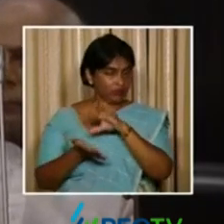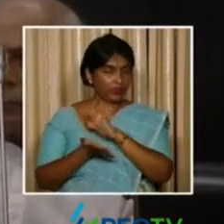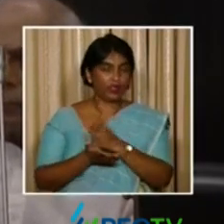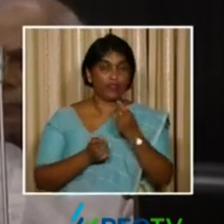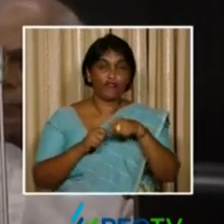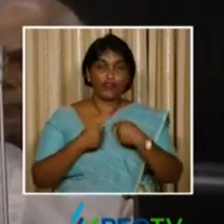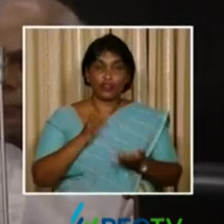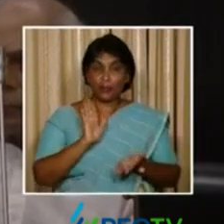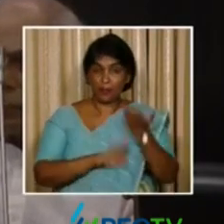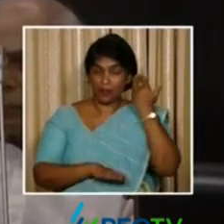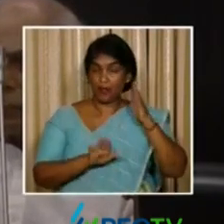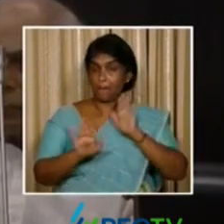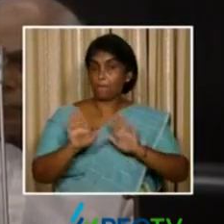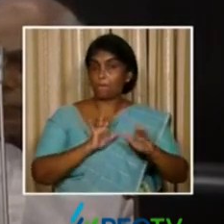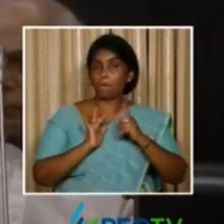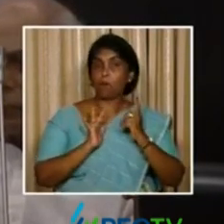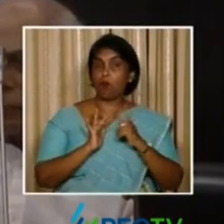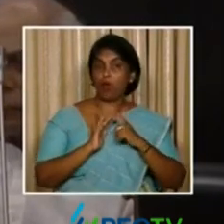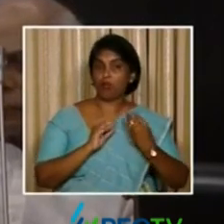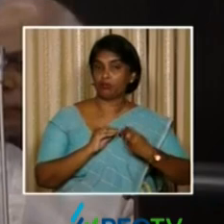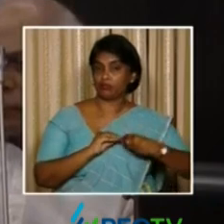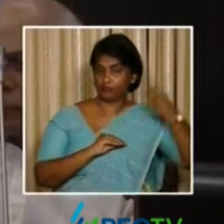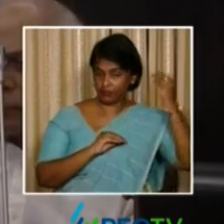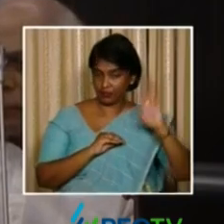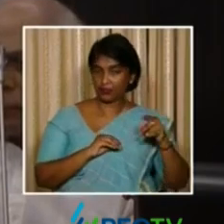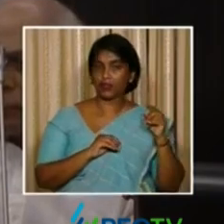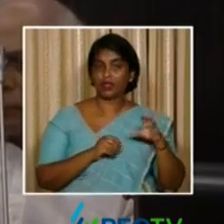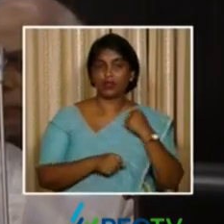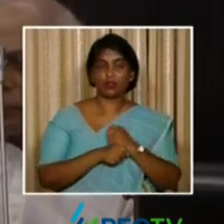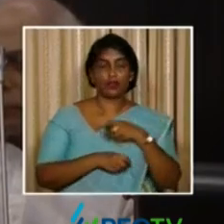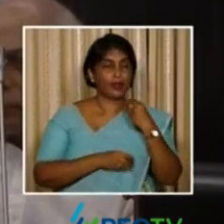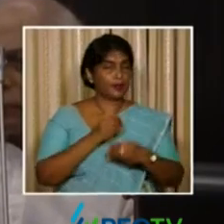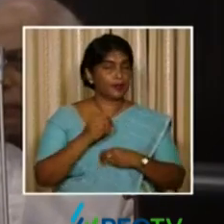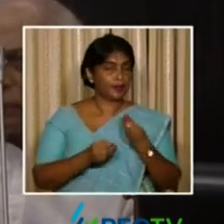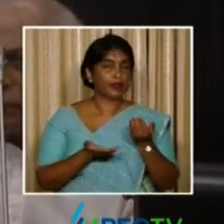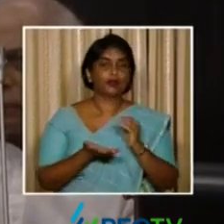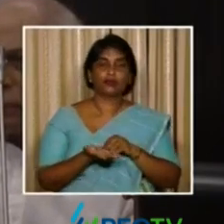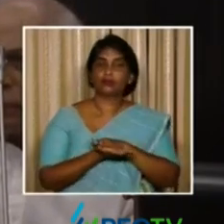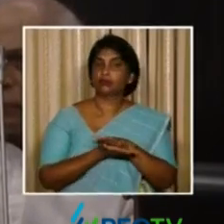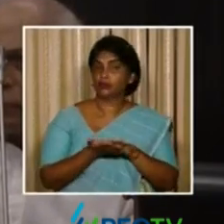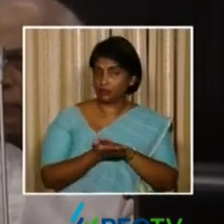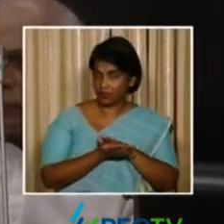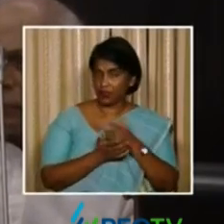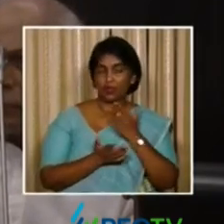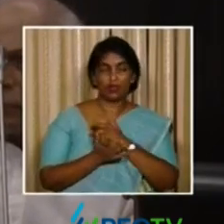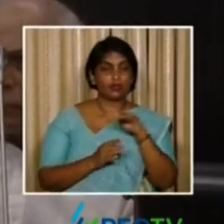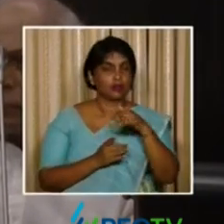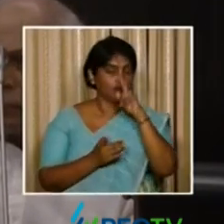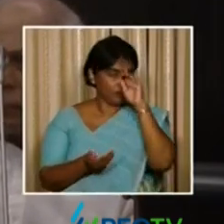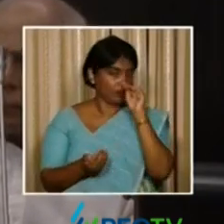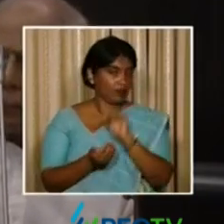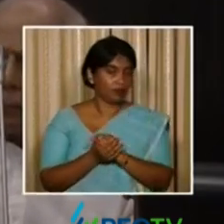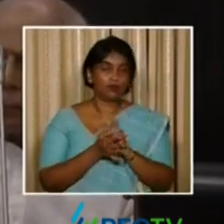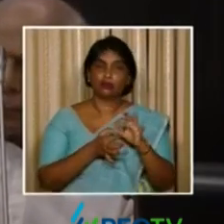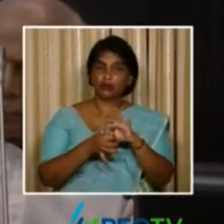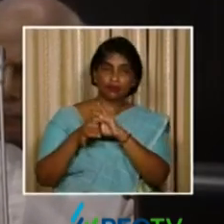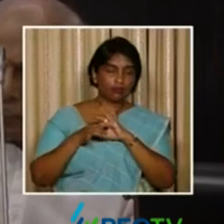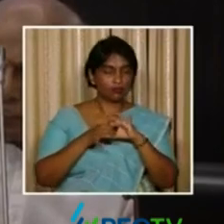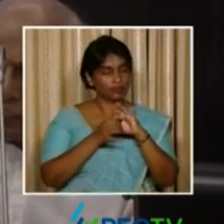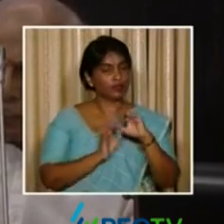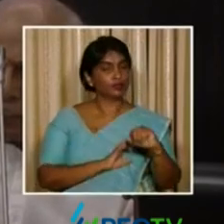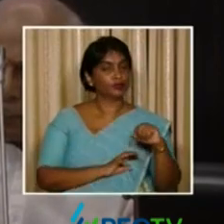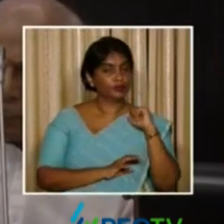அத்துடன் சீன எக்ஸிம் வங்கியிடமிருந்து நிதி உறுதிக்கான கடிதம் நேற்றிரவு அரசாங்கத்திற்கு கிடைத்தது. பின்னர் மத்திய வங்கி